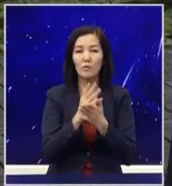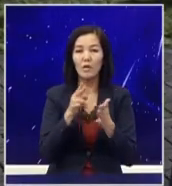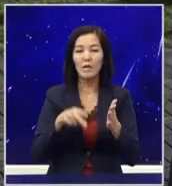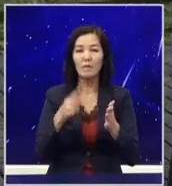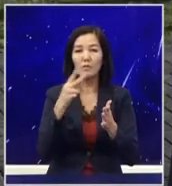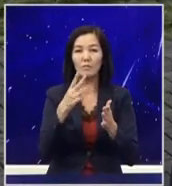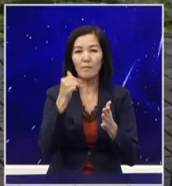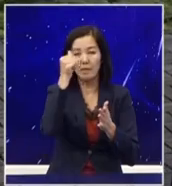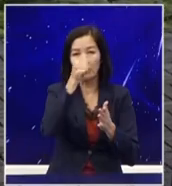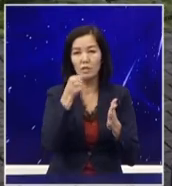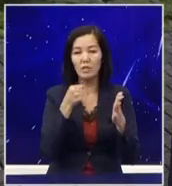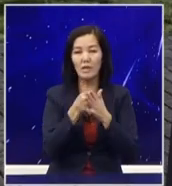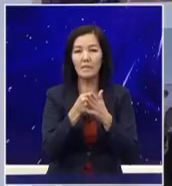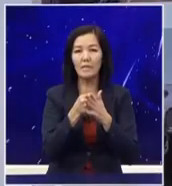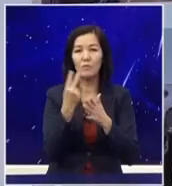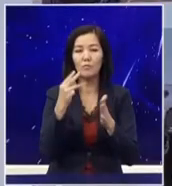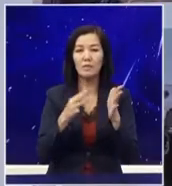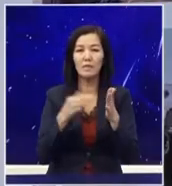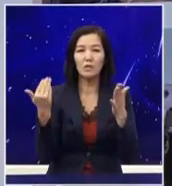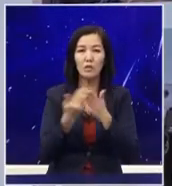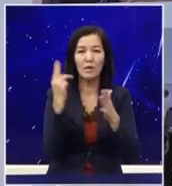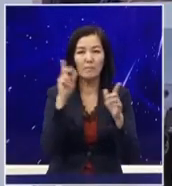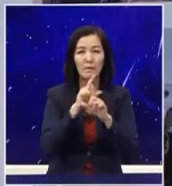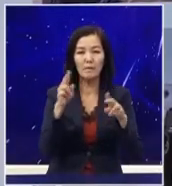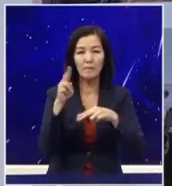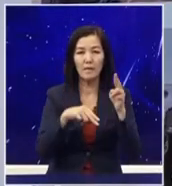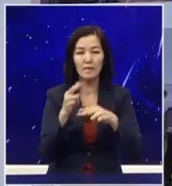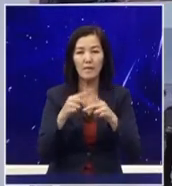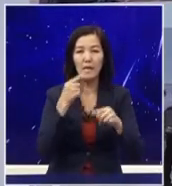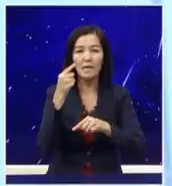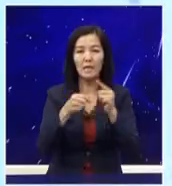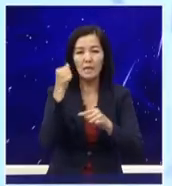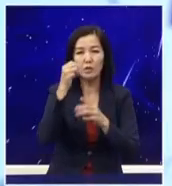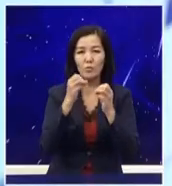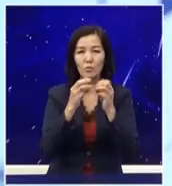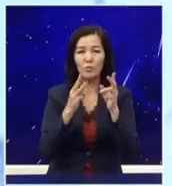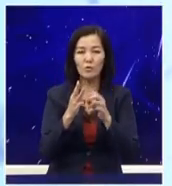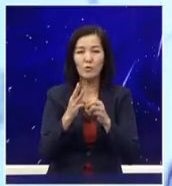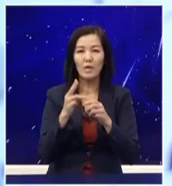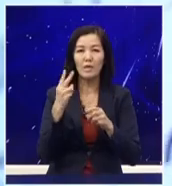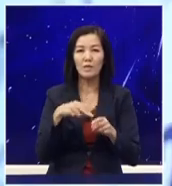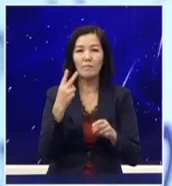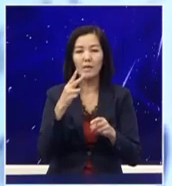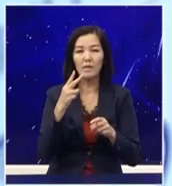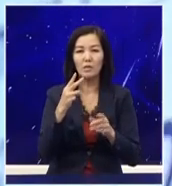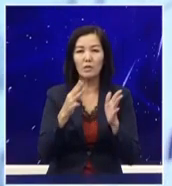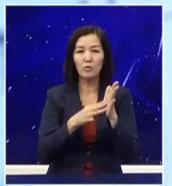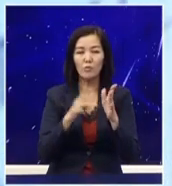2025 жылға дейін облыста 38 жаңа мектеп салынады. Келер жылы 13, 2022 жылы